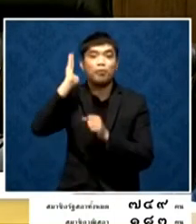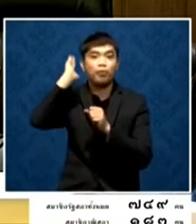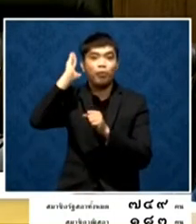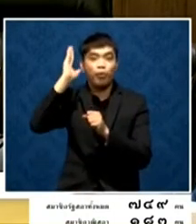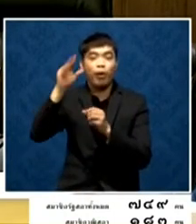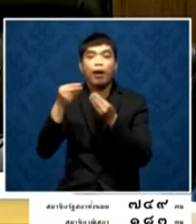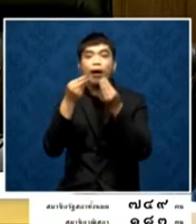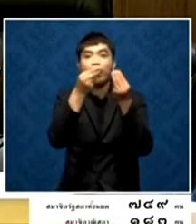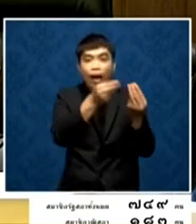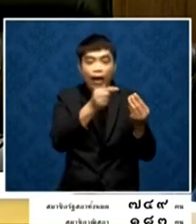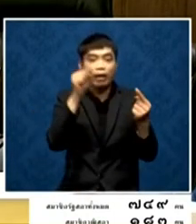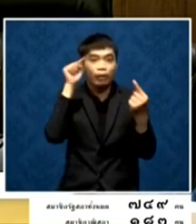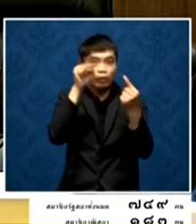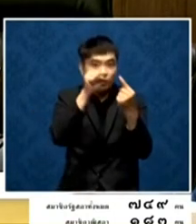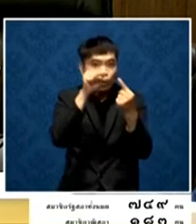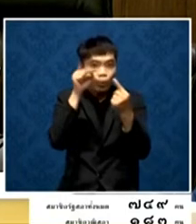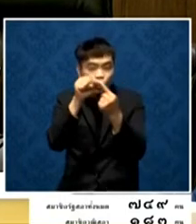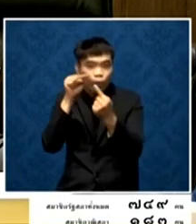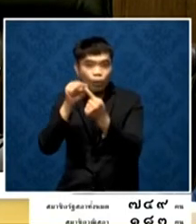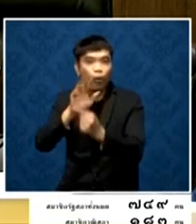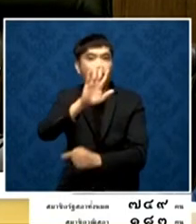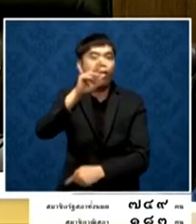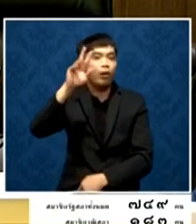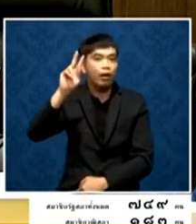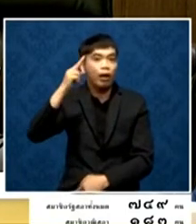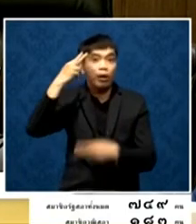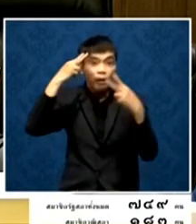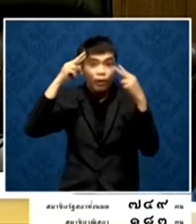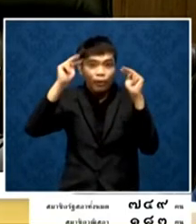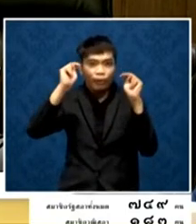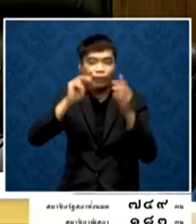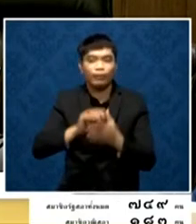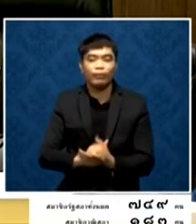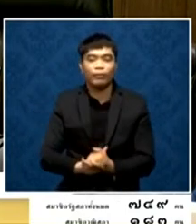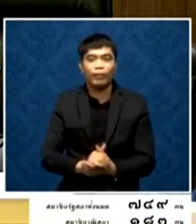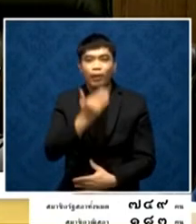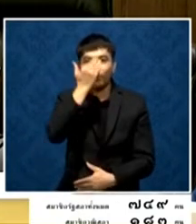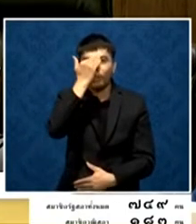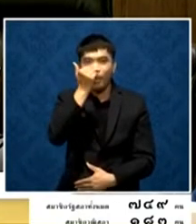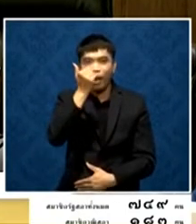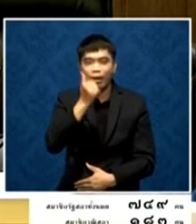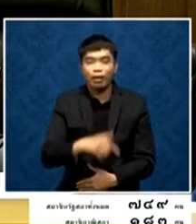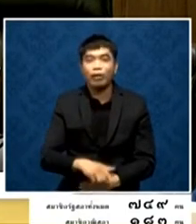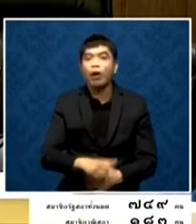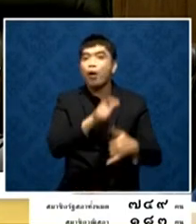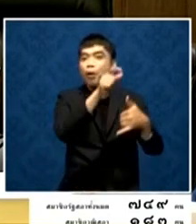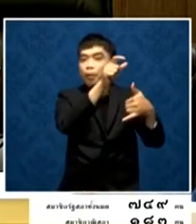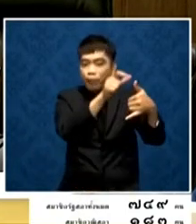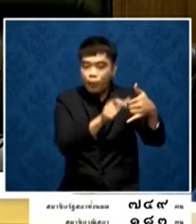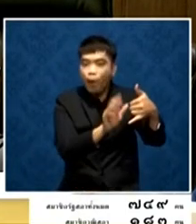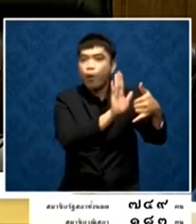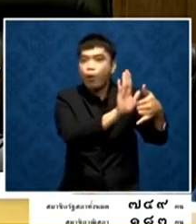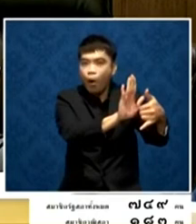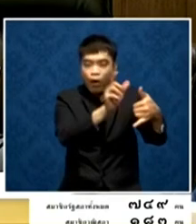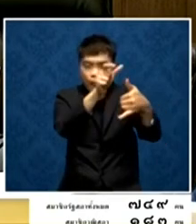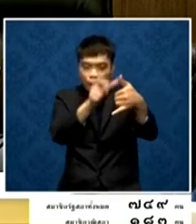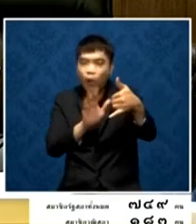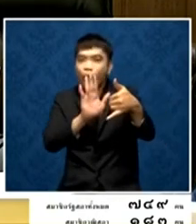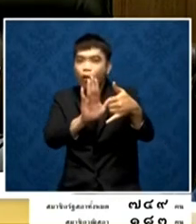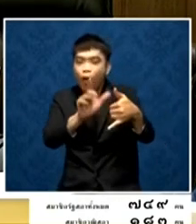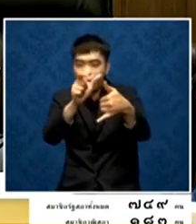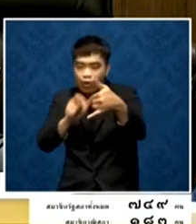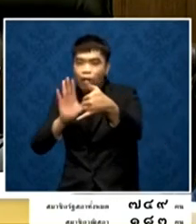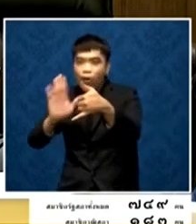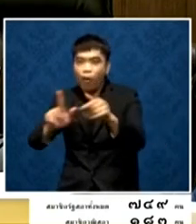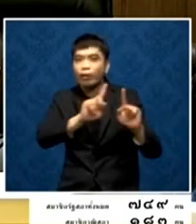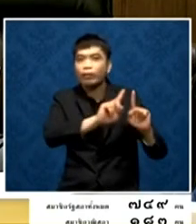ได ้ มีรายได้จากสื่อหรือเปล่าศาลปกครองสูงสุดบอกว่าไม่ได้เป็นสื่อตั้งแต่ไอถูกใบลังกับใบอนุญาตแล้วศาลฎีกาแผนกค